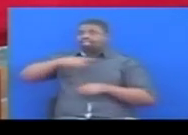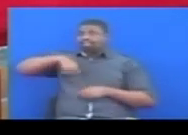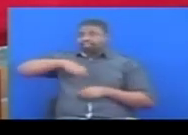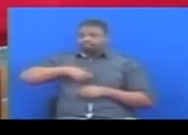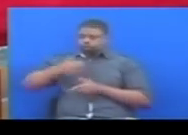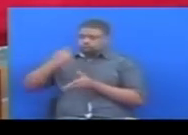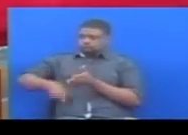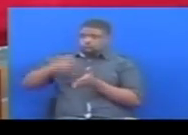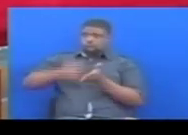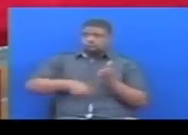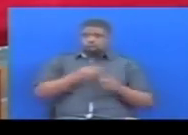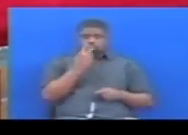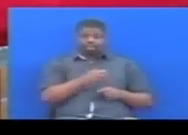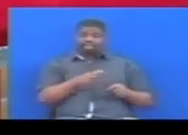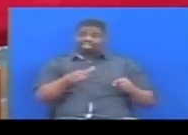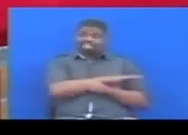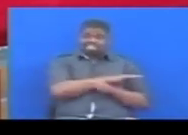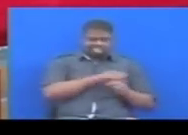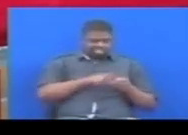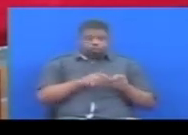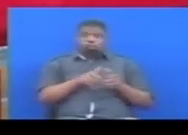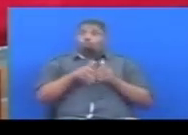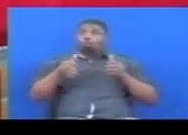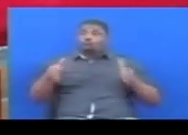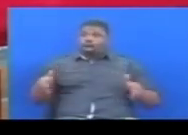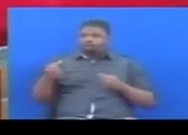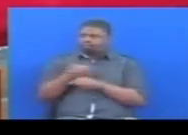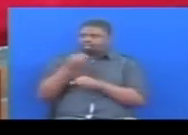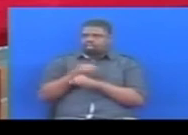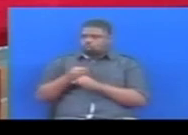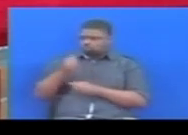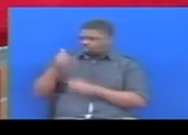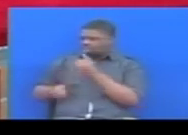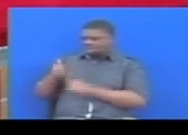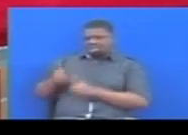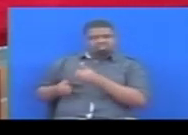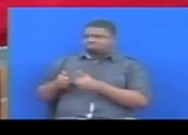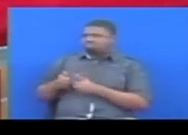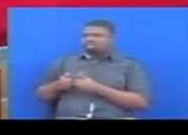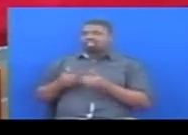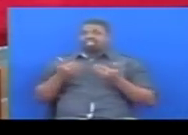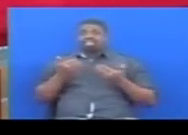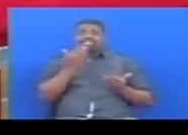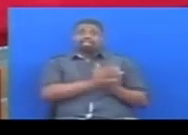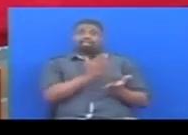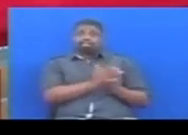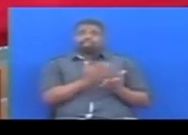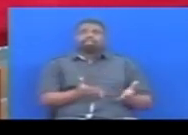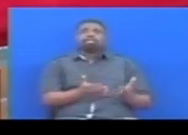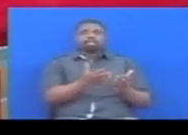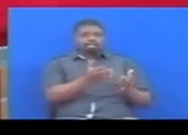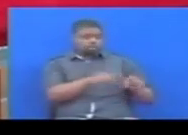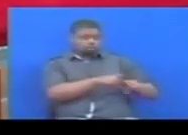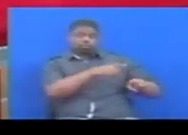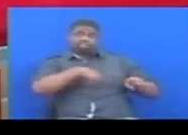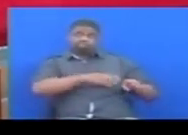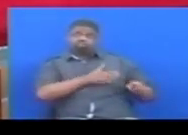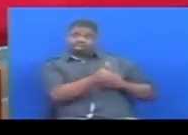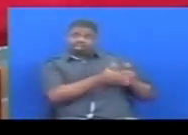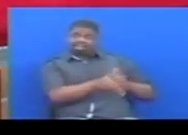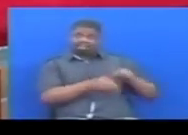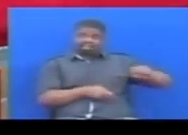tunazozitoza kuonekana kuwa ni nyingi na kubwa na kutufanya tusiwe na ushindani sahihi na wenzetu. Jambo hili liko